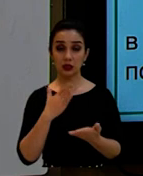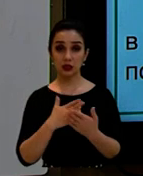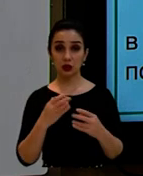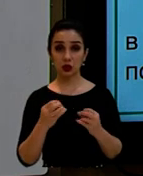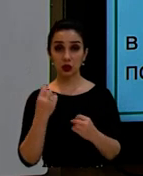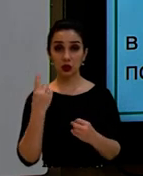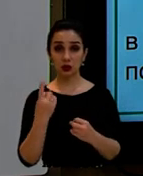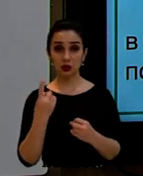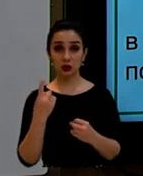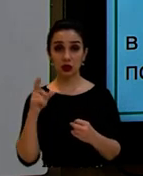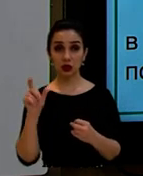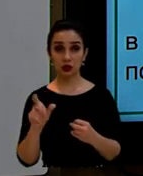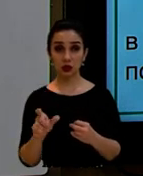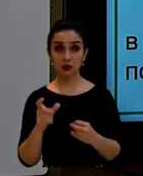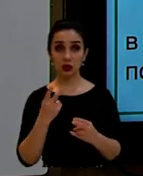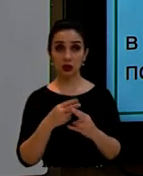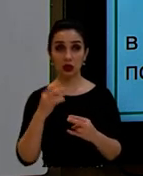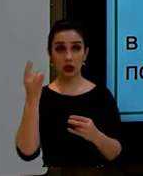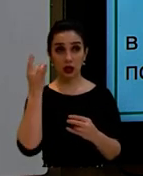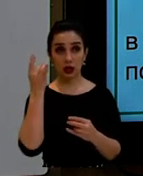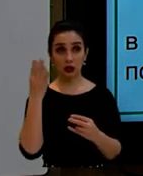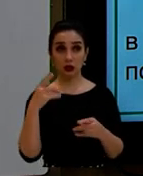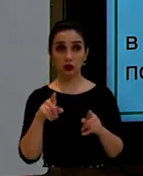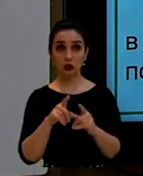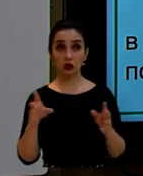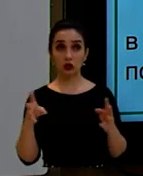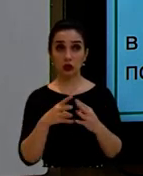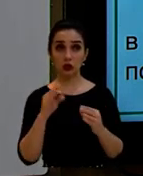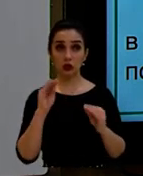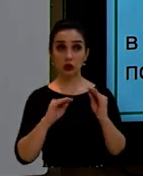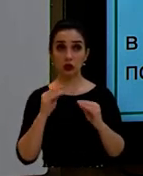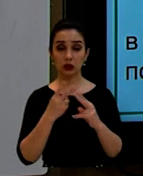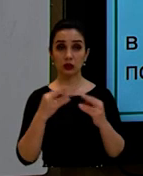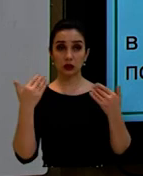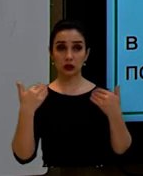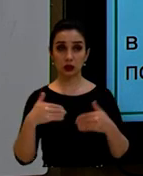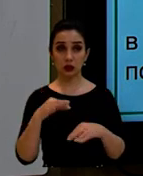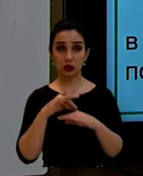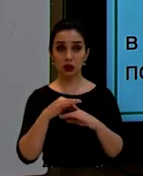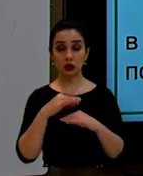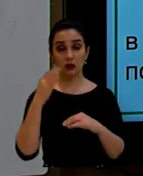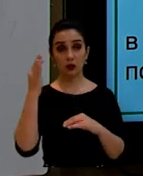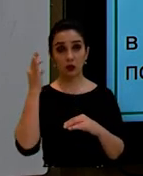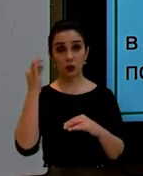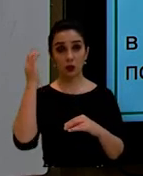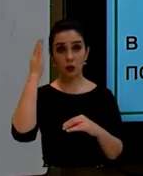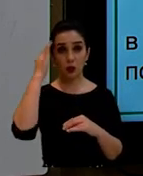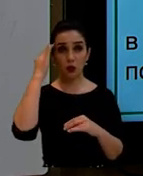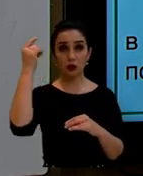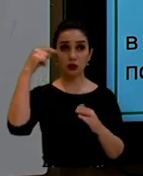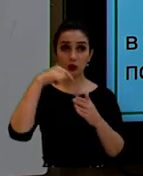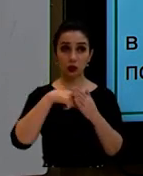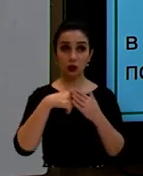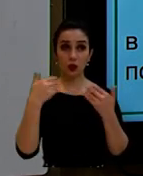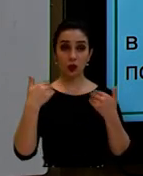существует один вид – человек разумный. Сходство строения тела – это черепа, мозга,